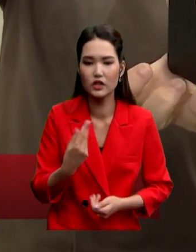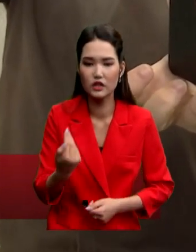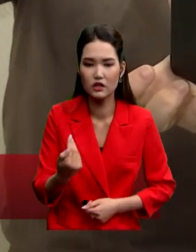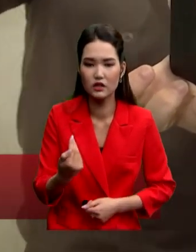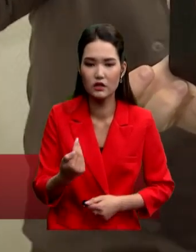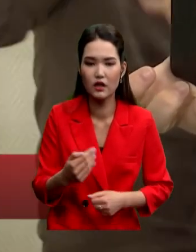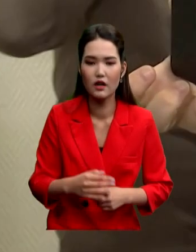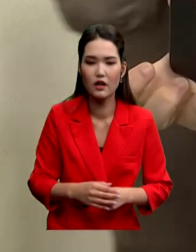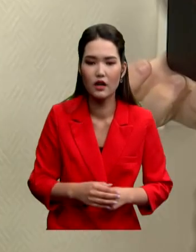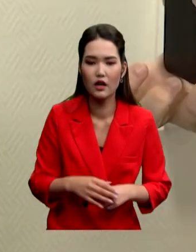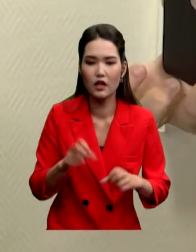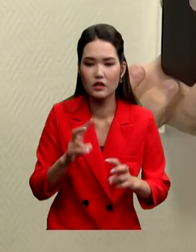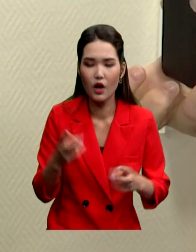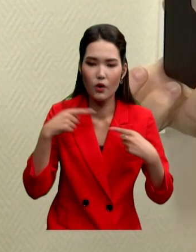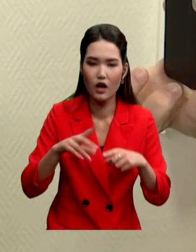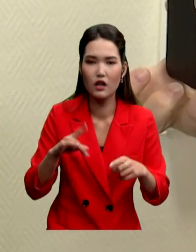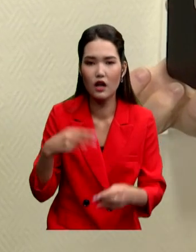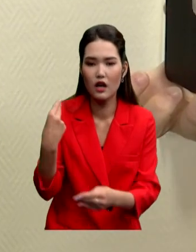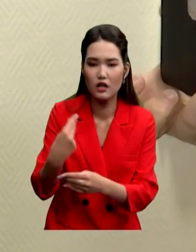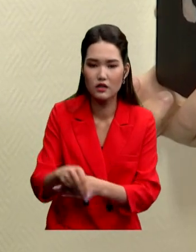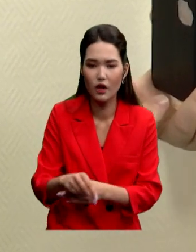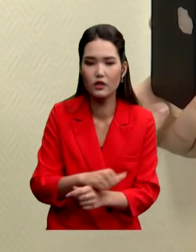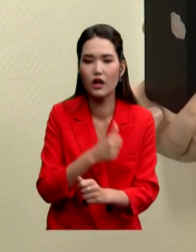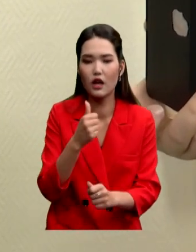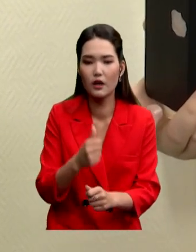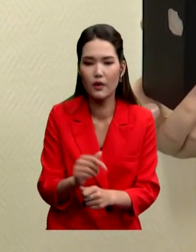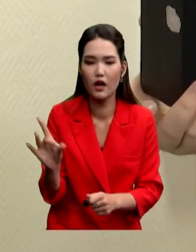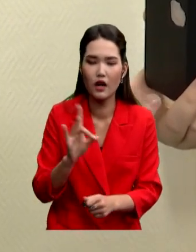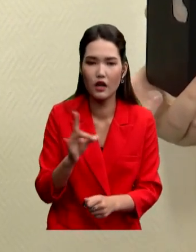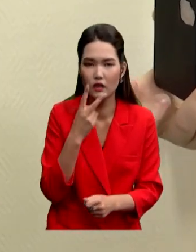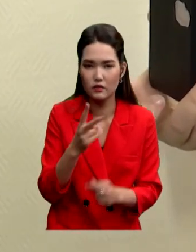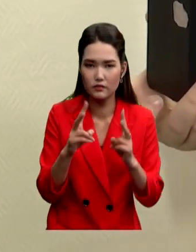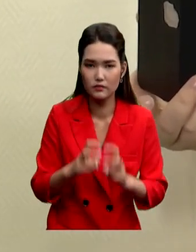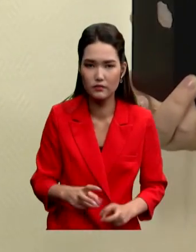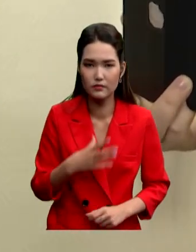ана ненің техниканы пойызды сатып алуға соның басын авансын қаржыландырамыз деп отыр.